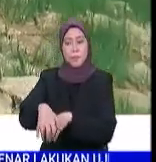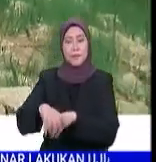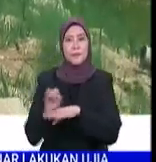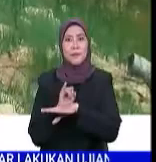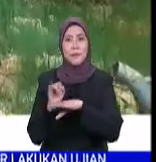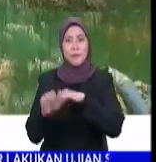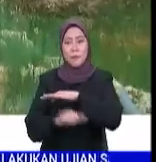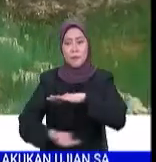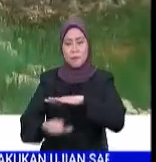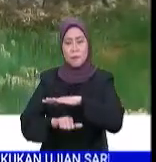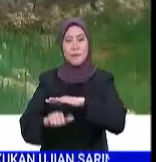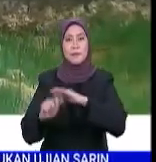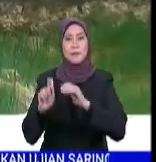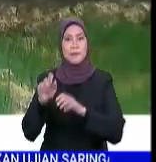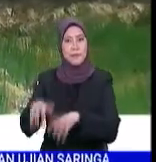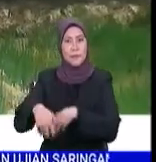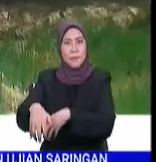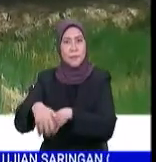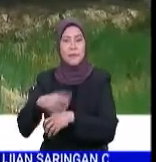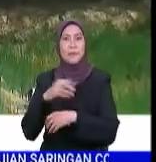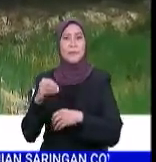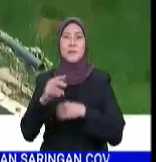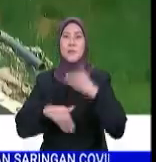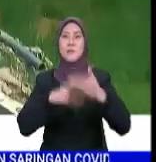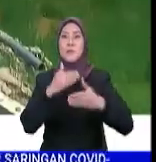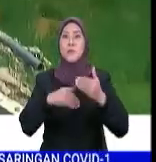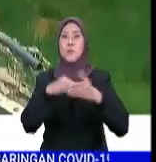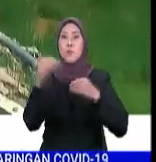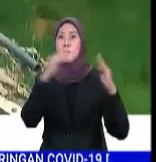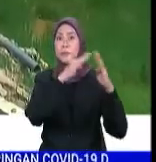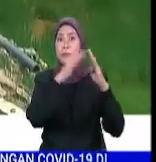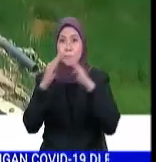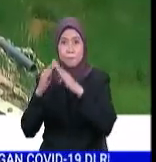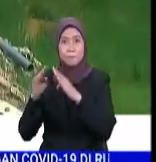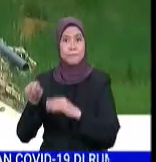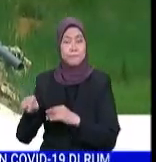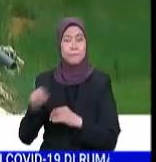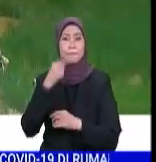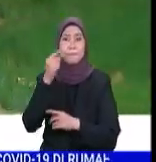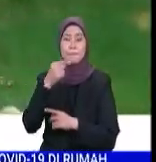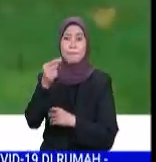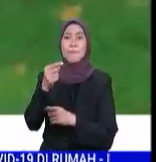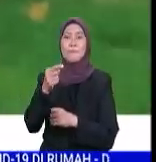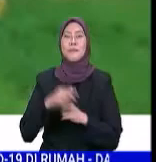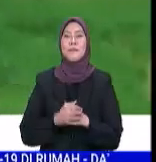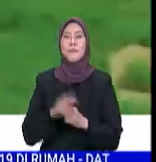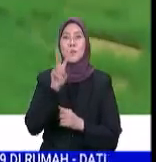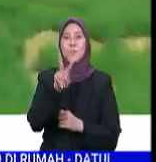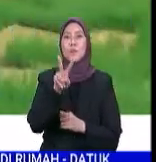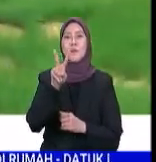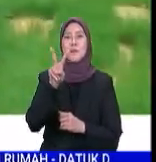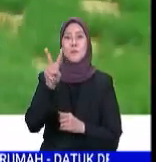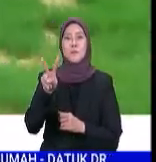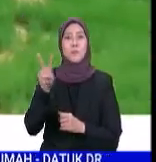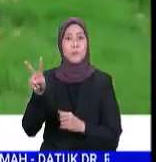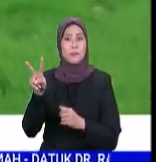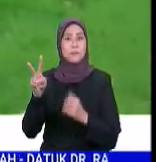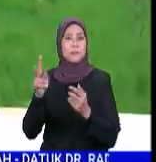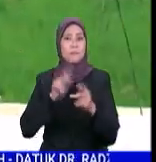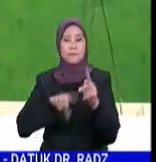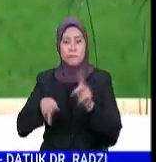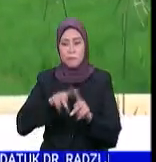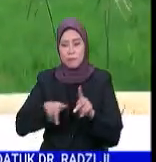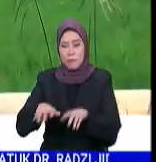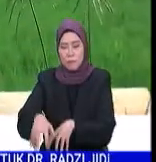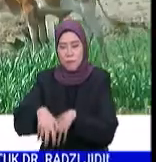industri asas tani dan kemajuan Rom pada tato samsulbahri Jamali berkata ia melibatkan 222 di sektor